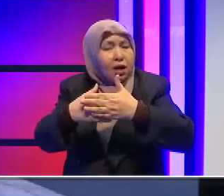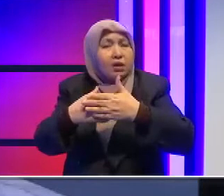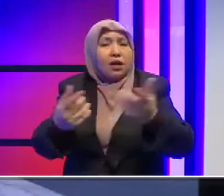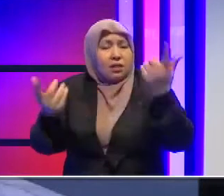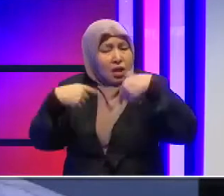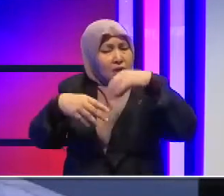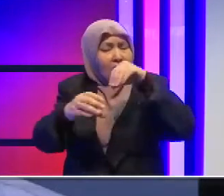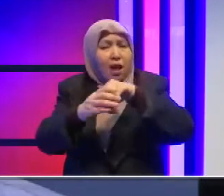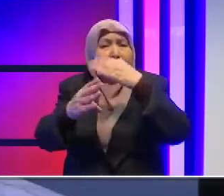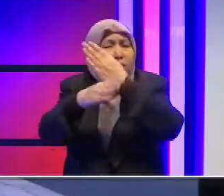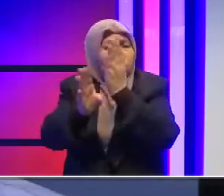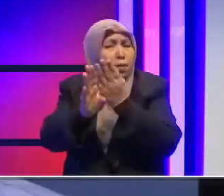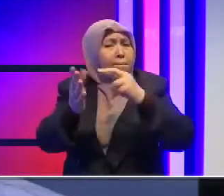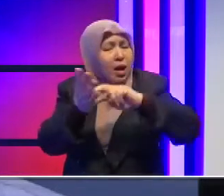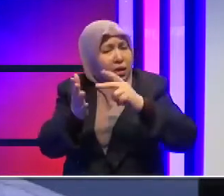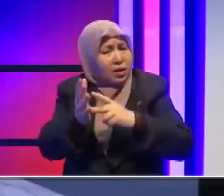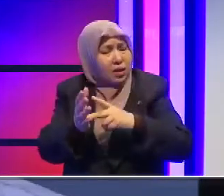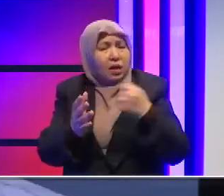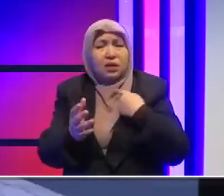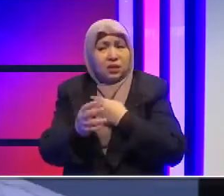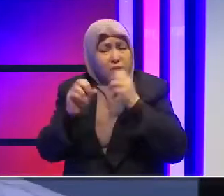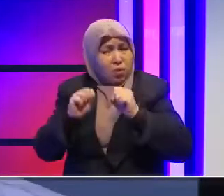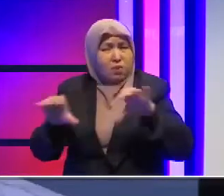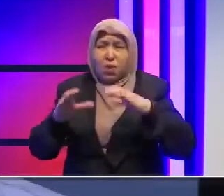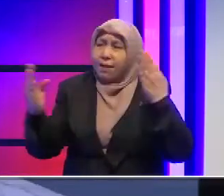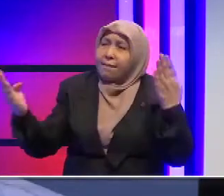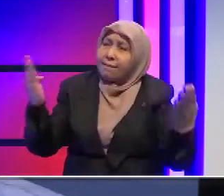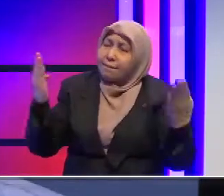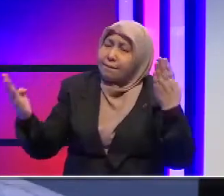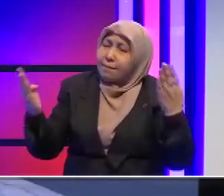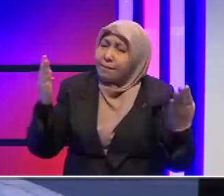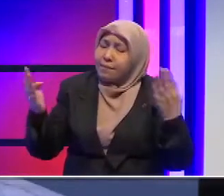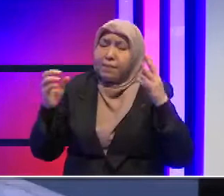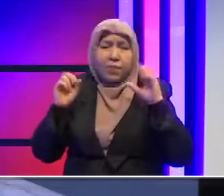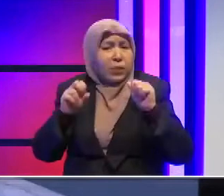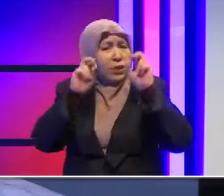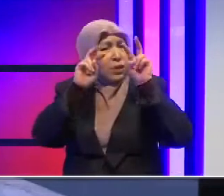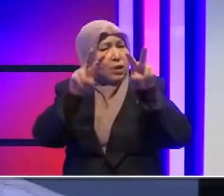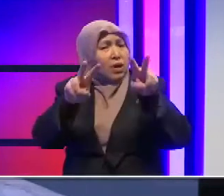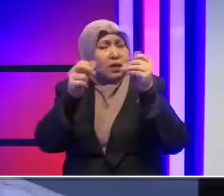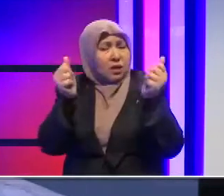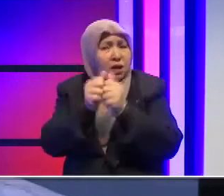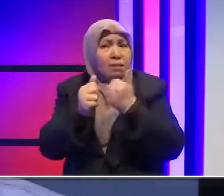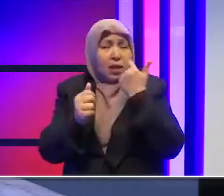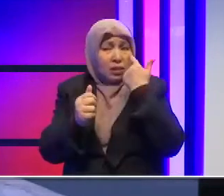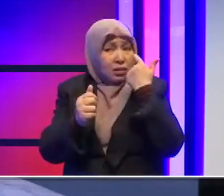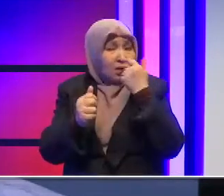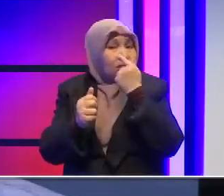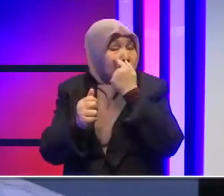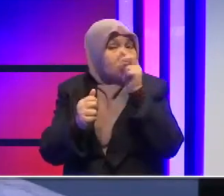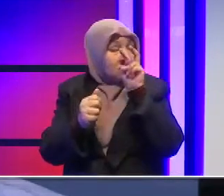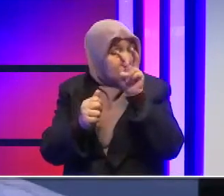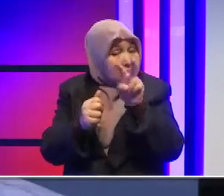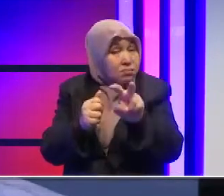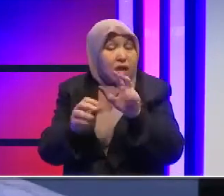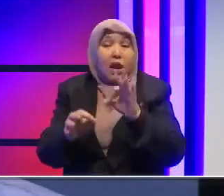datang dalam bentuk makna kepada sesuatu yang dapat kita buat perbandingan pada sesuatu yang dapat dilihat dengan mata kesannya. Maka dalam ayat ini